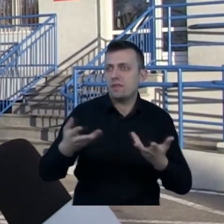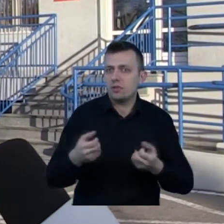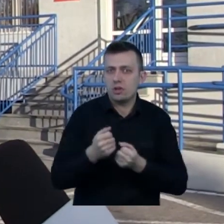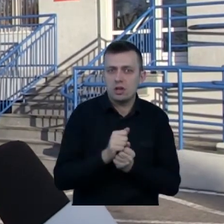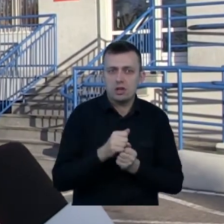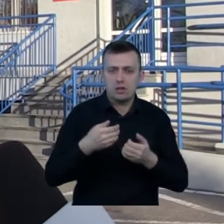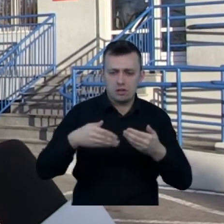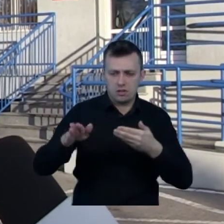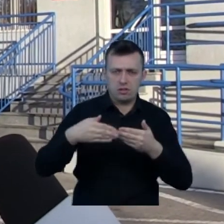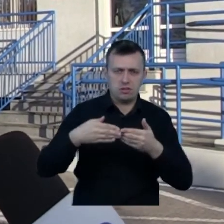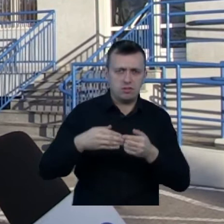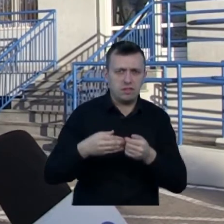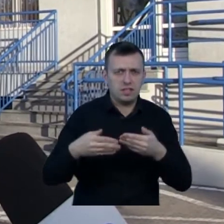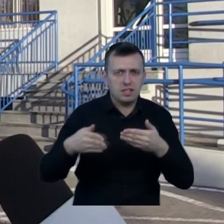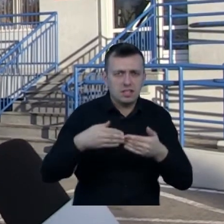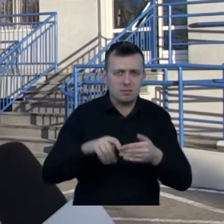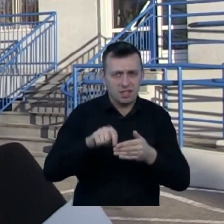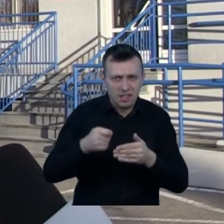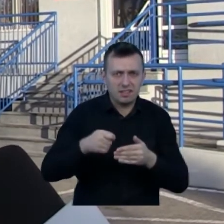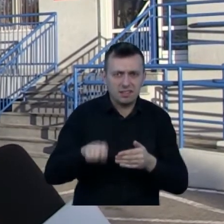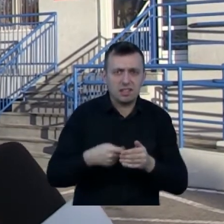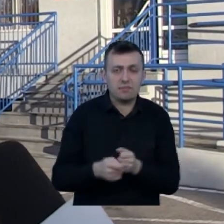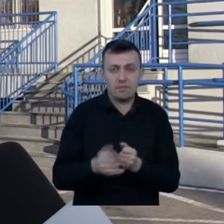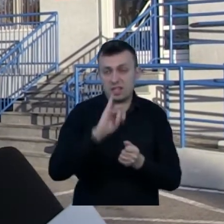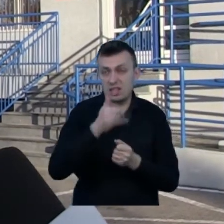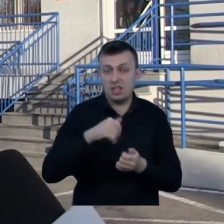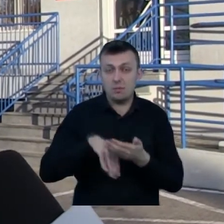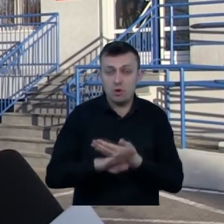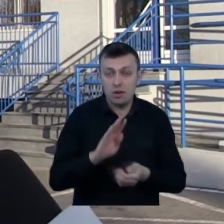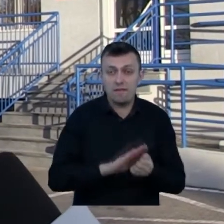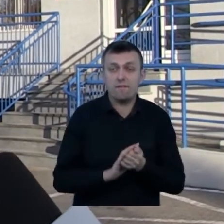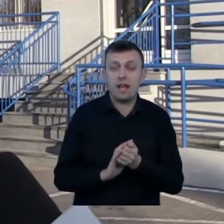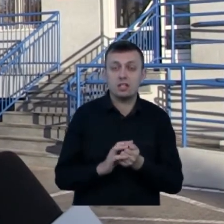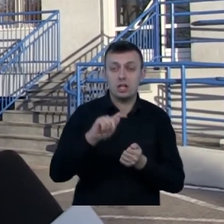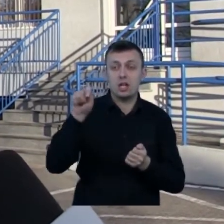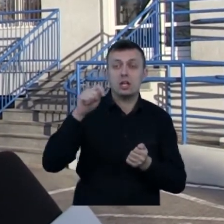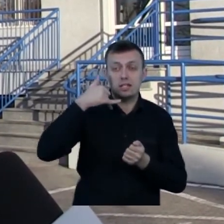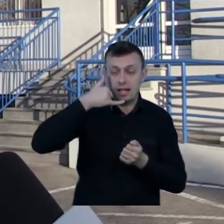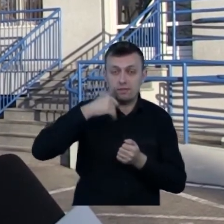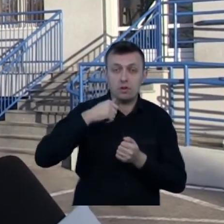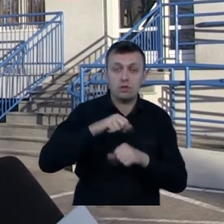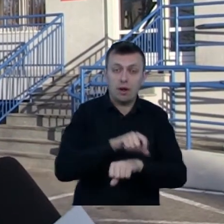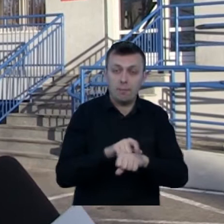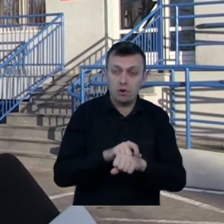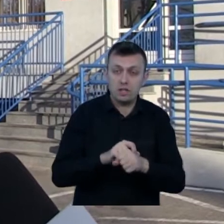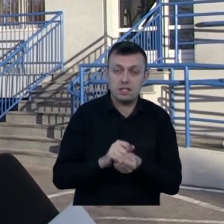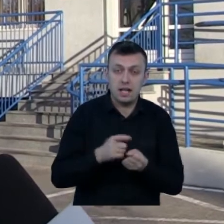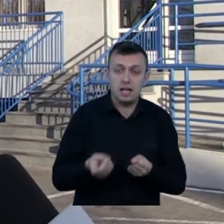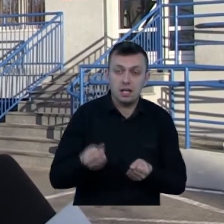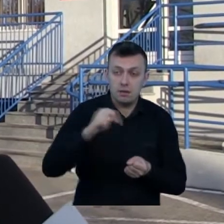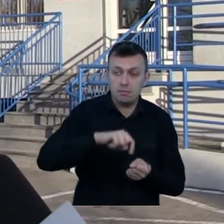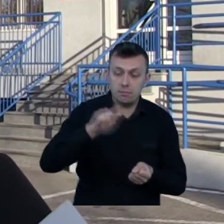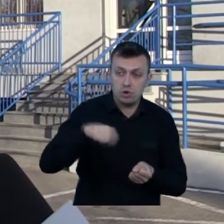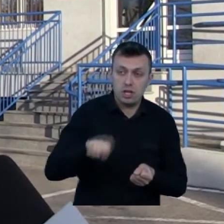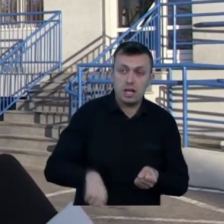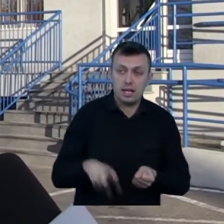miejscu policjanci wezwali straż pożarną, która otworzyła drzwi do mieszkania. W środku policjanci ujawnili